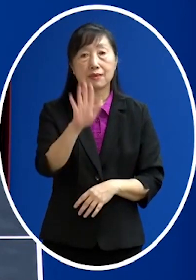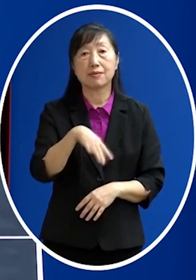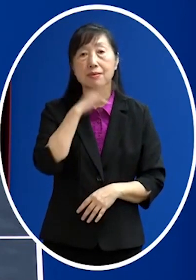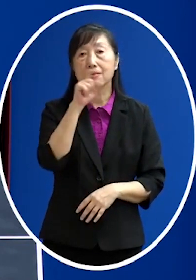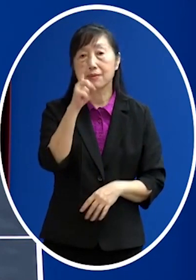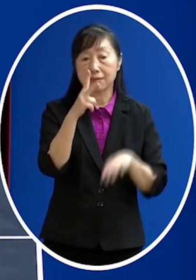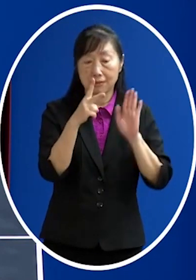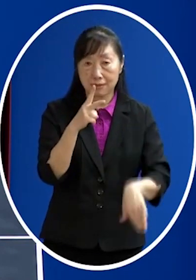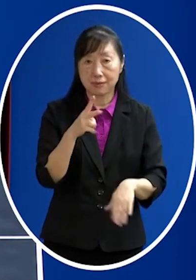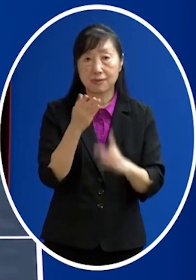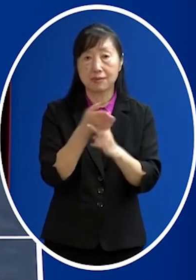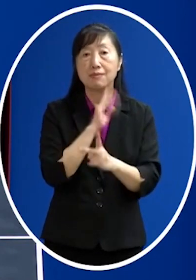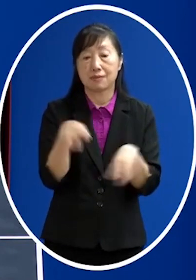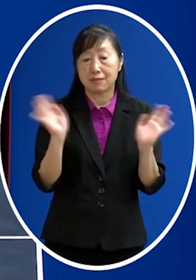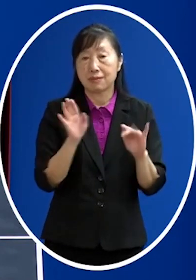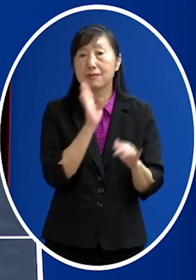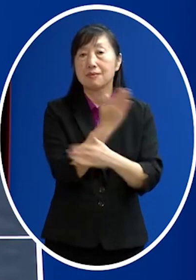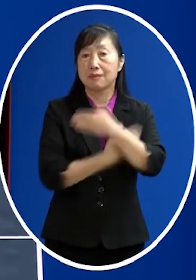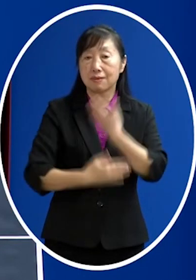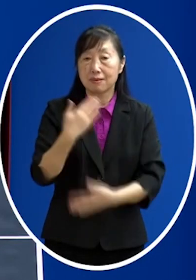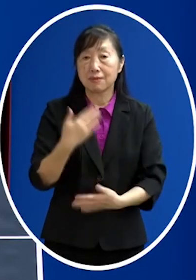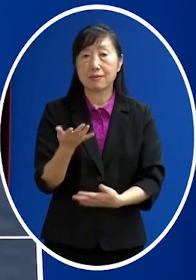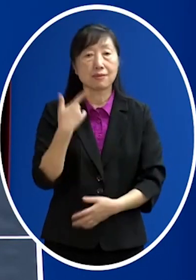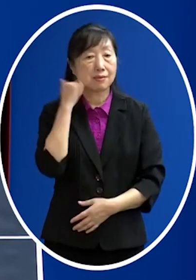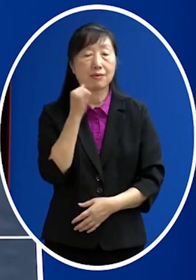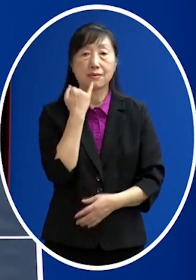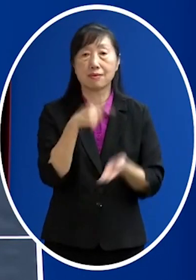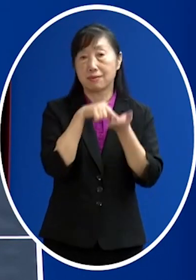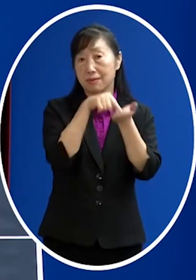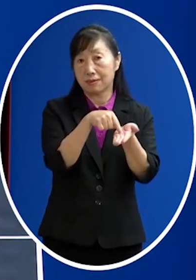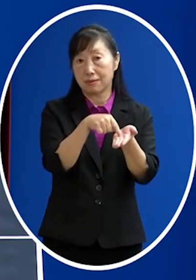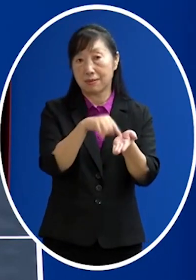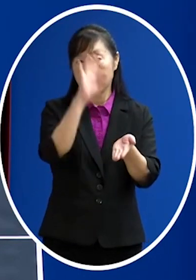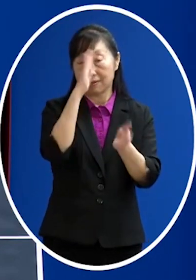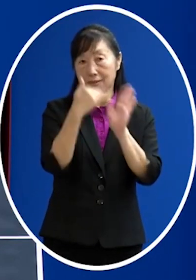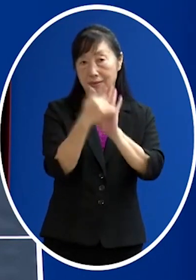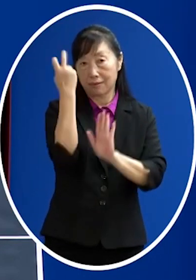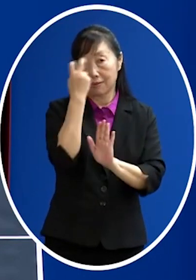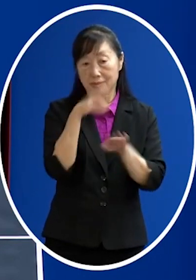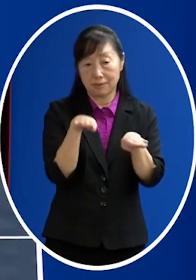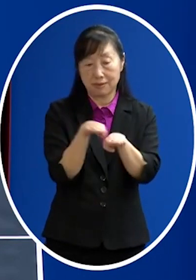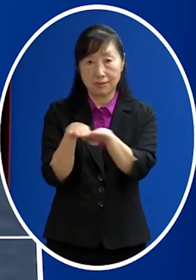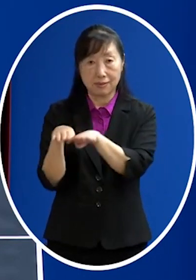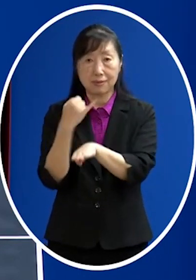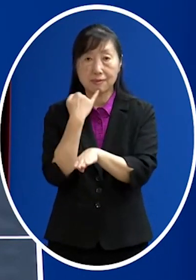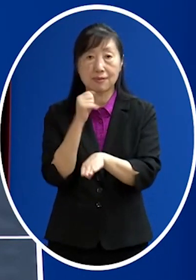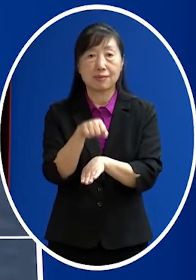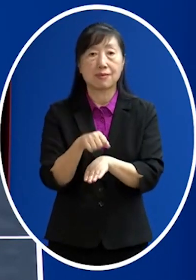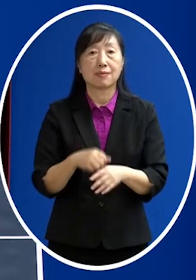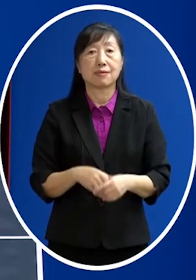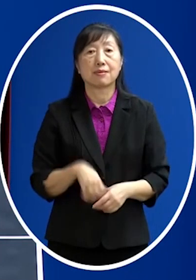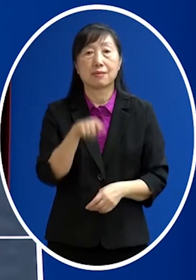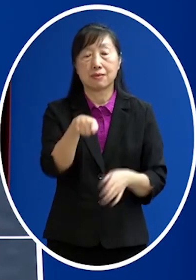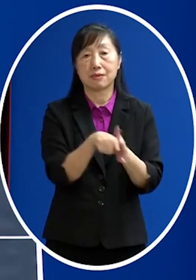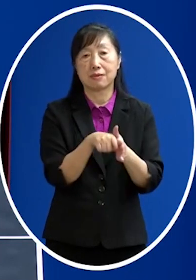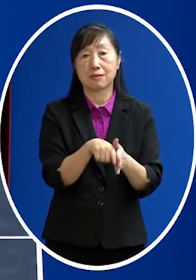或身心障碍的子女。父母亲可以来请防疫照顾假，那在这部分也要特别请我们相